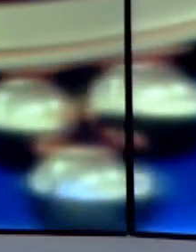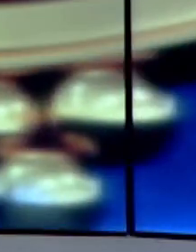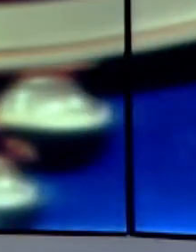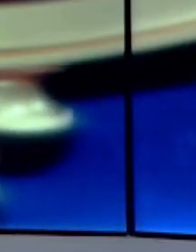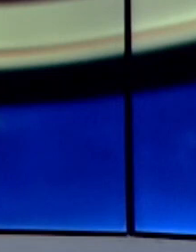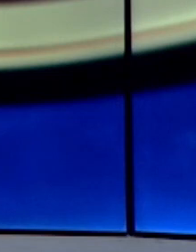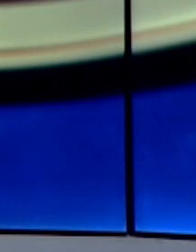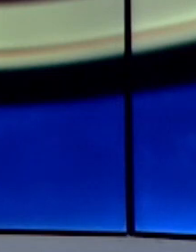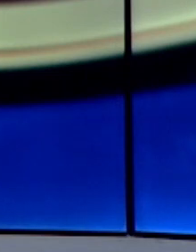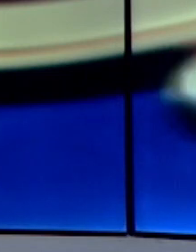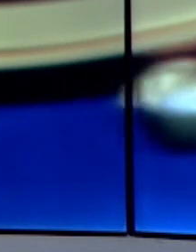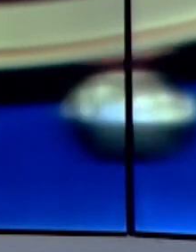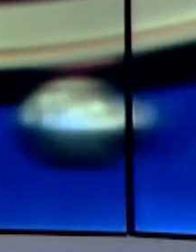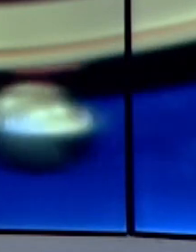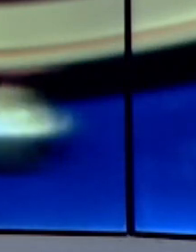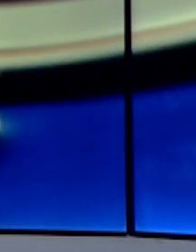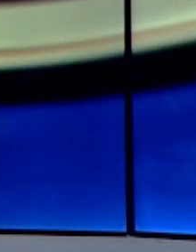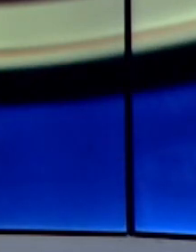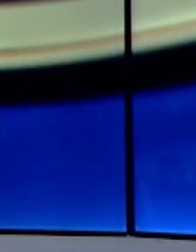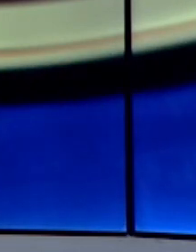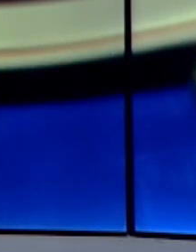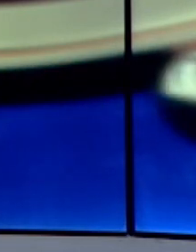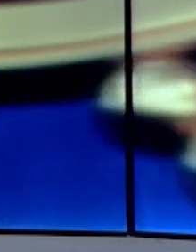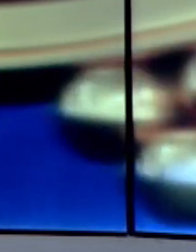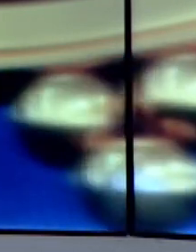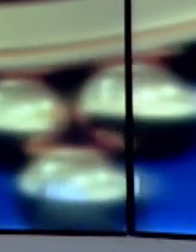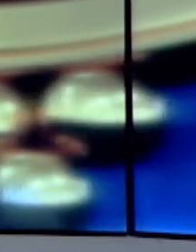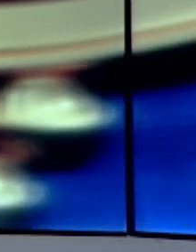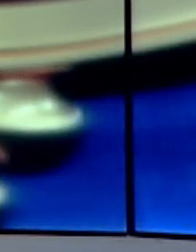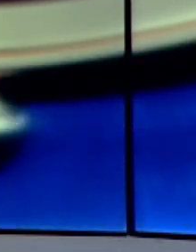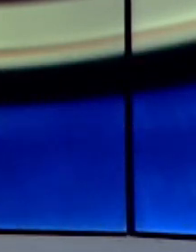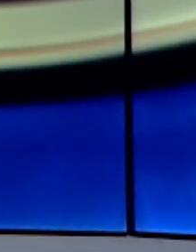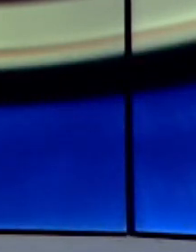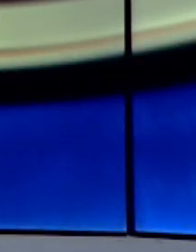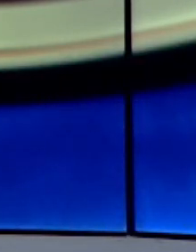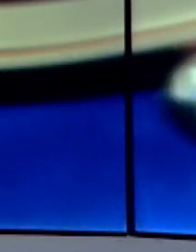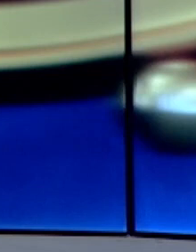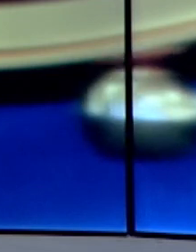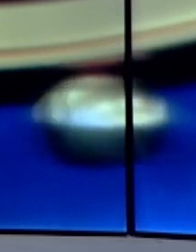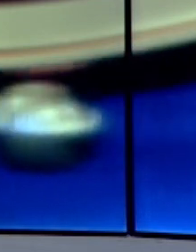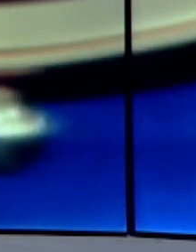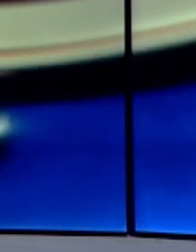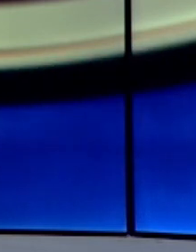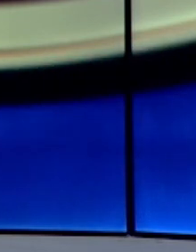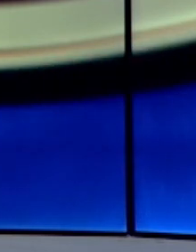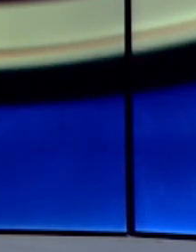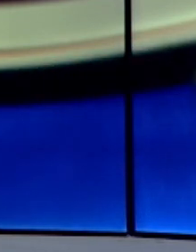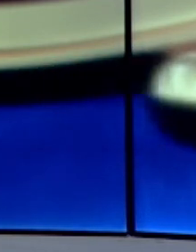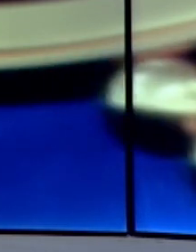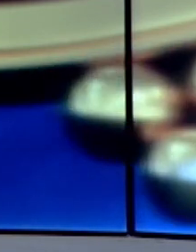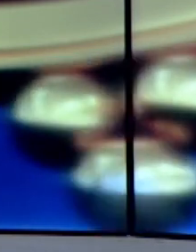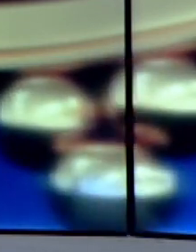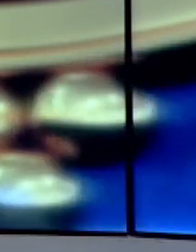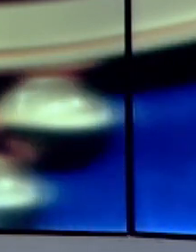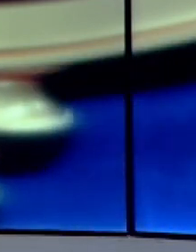Манай улсын хүн амын дунд хөдөлгөөний дутагдал, суугаа ажил, түүнээс үүдэлтэй эрүүл мэндийн сөрөг шалтгаануудад жингийн